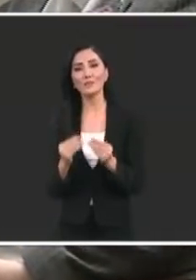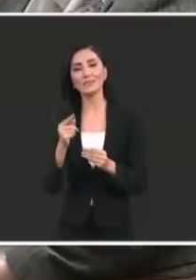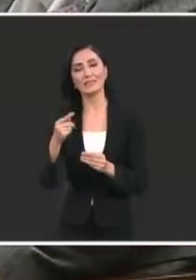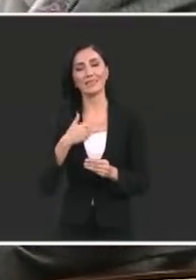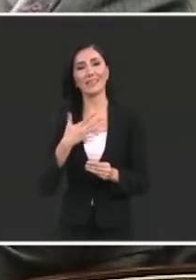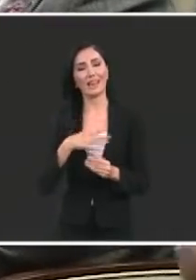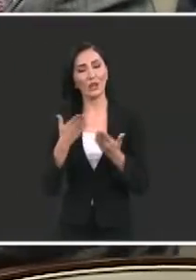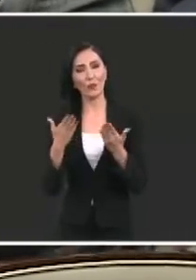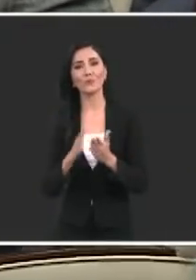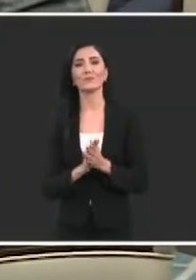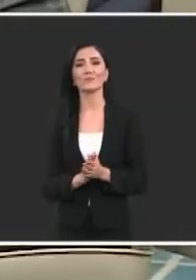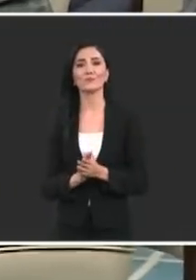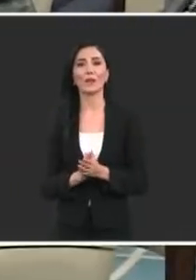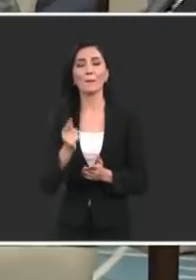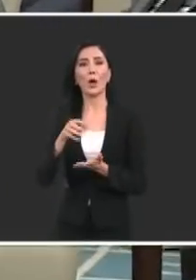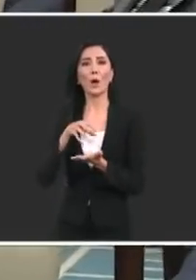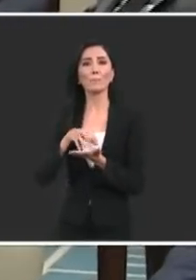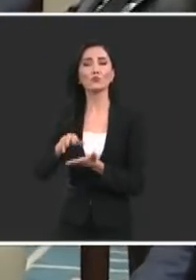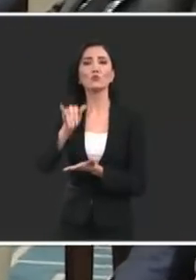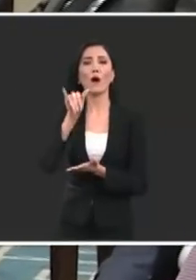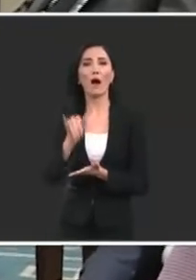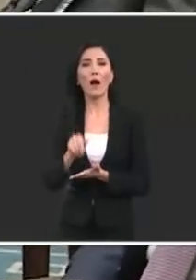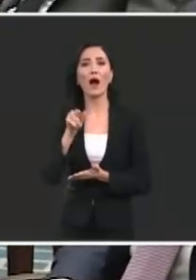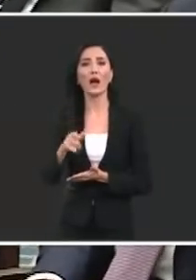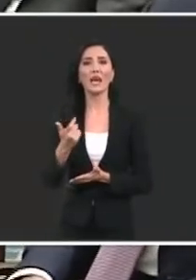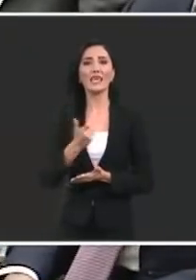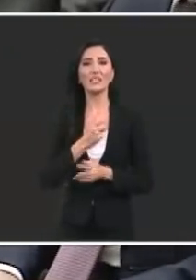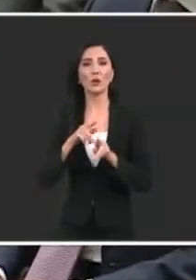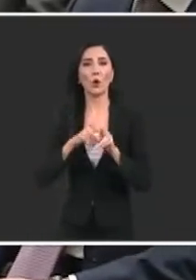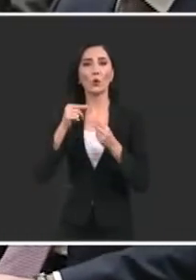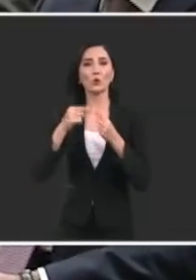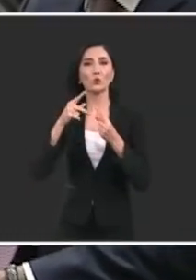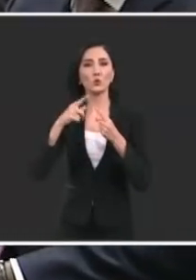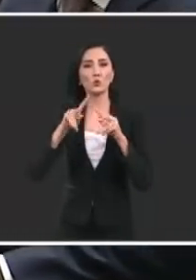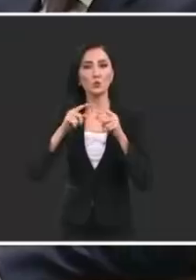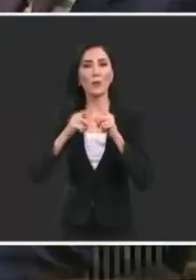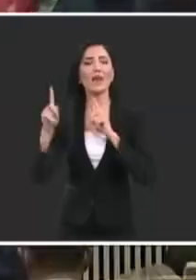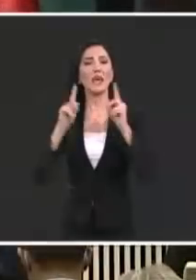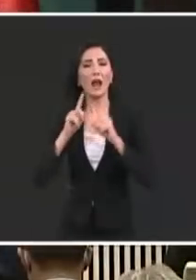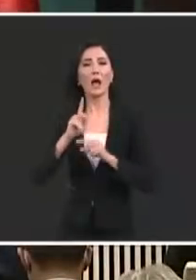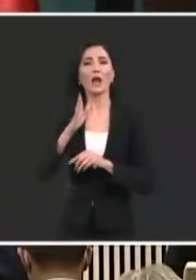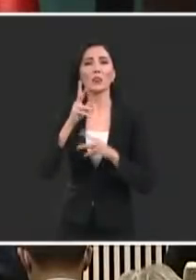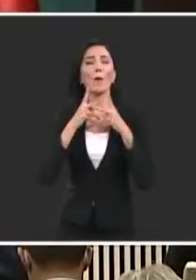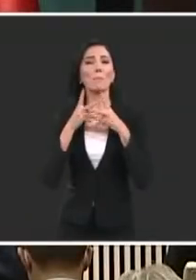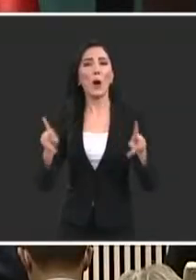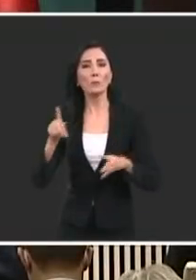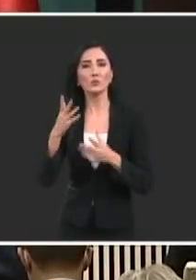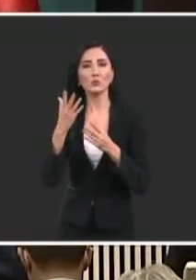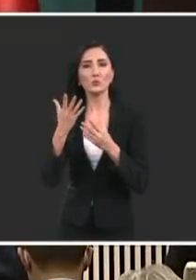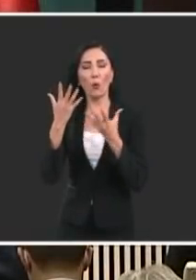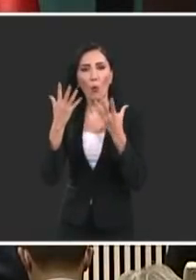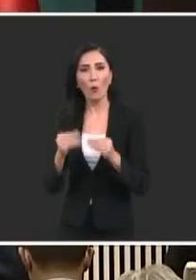diliyor bütçe Hakkı Yasama yürütme yargı erklerinin bağımsızlığı üzerine